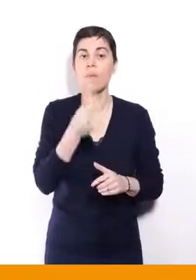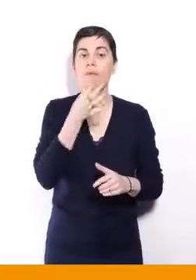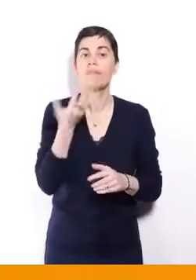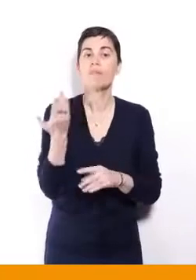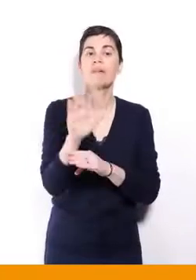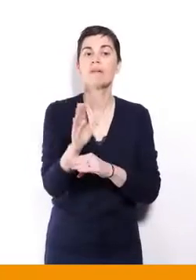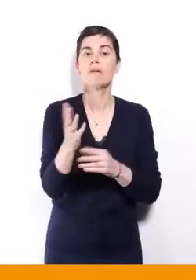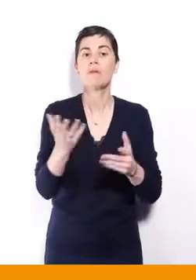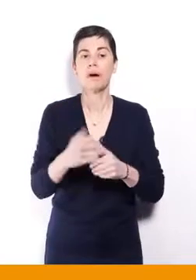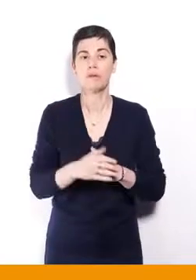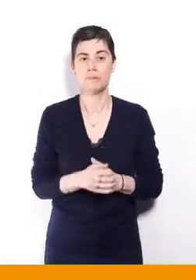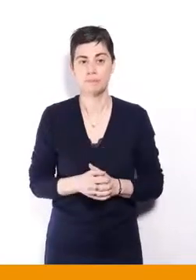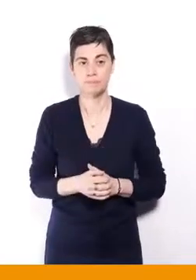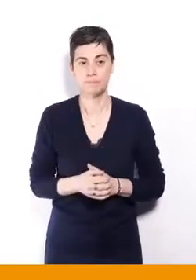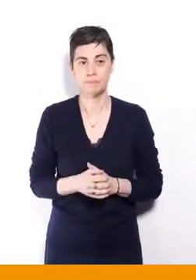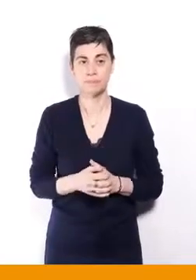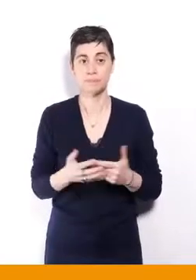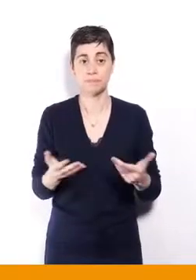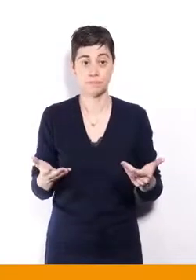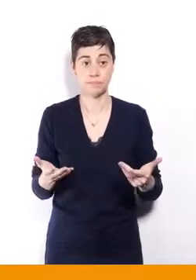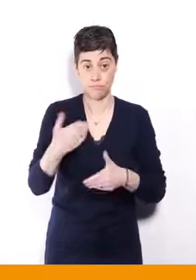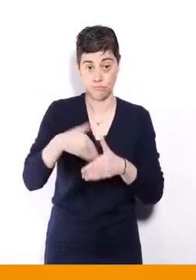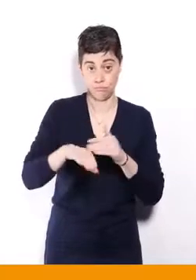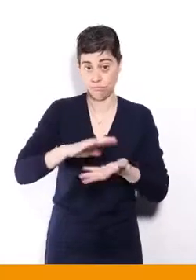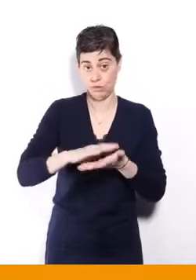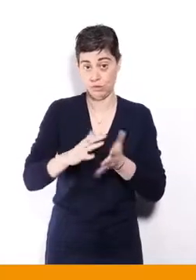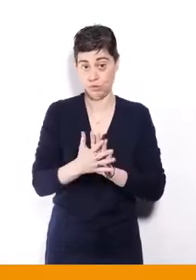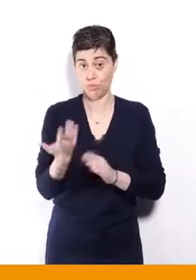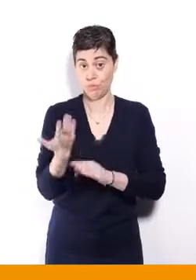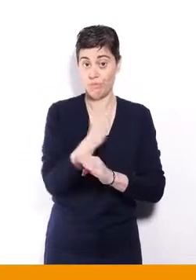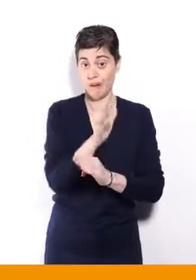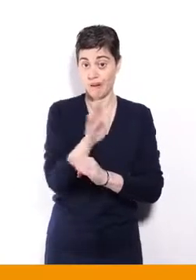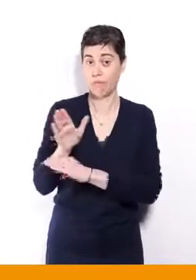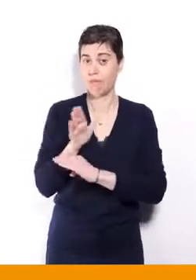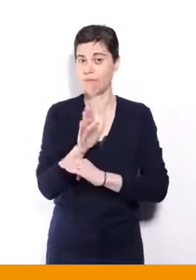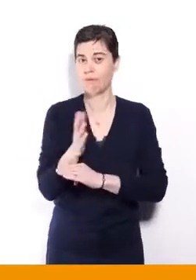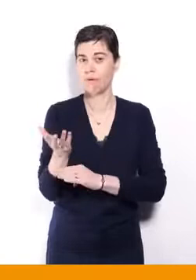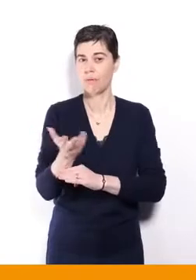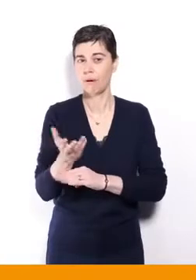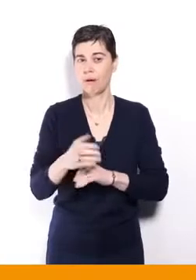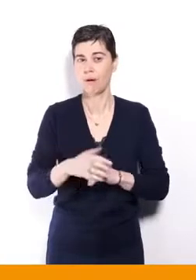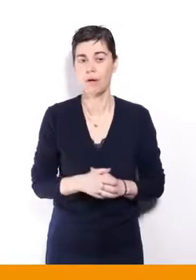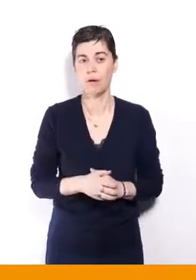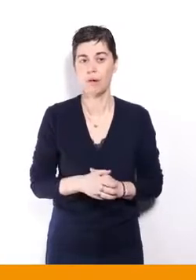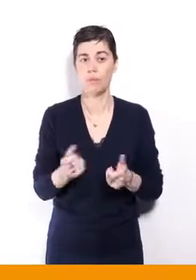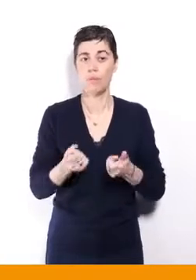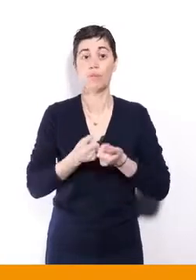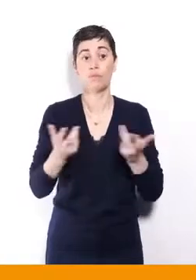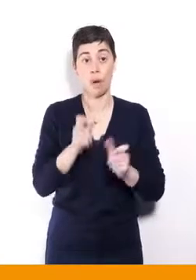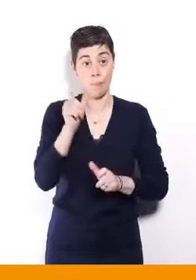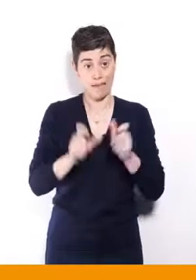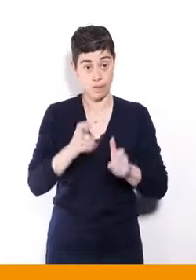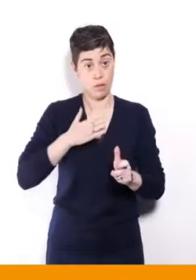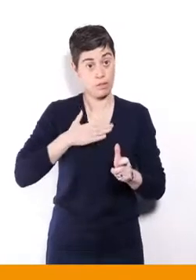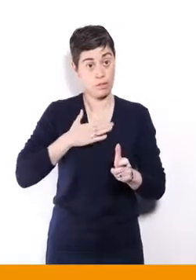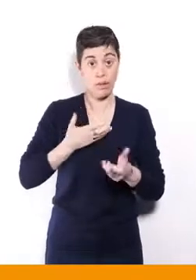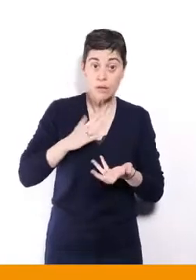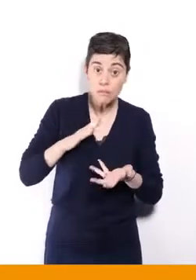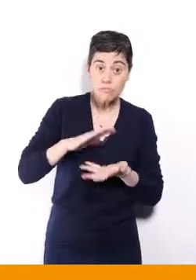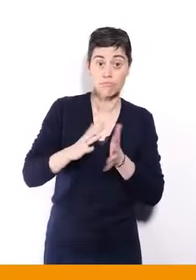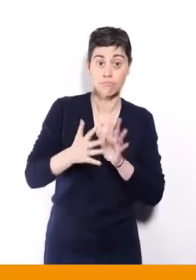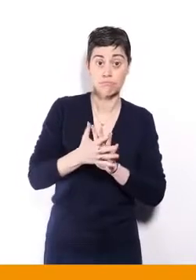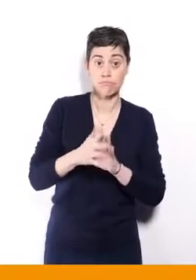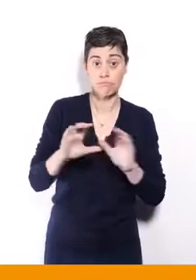plusieurs voix au sein de notre association, de notre collectif, plusieurs représentants de notre collectif qui étaient venus